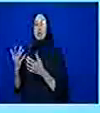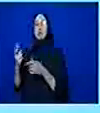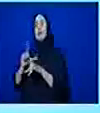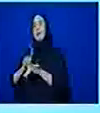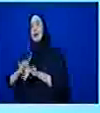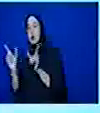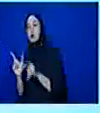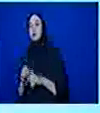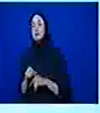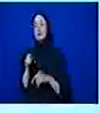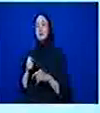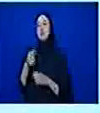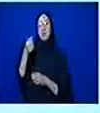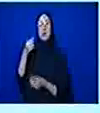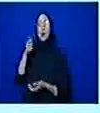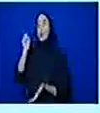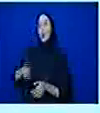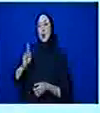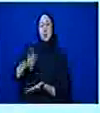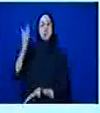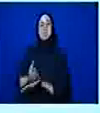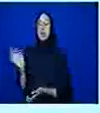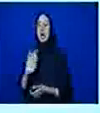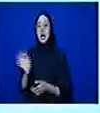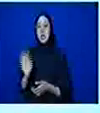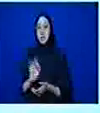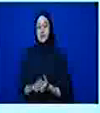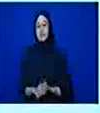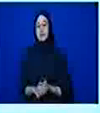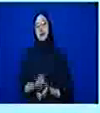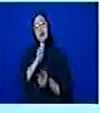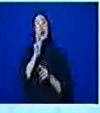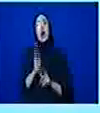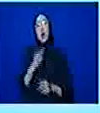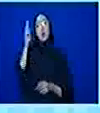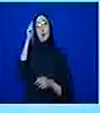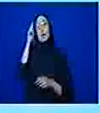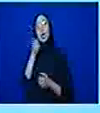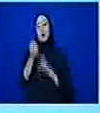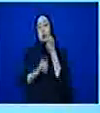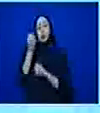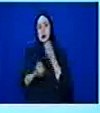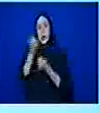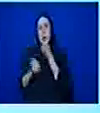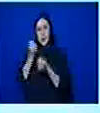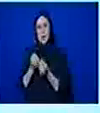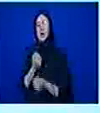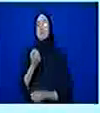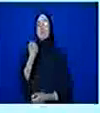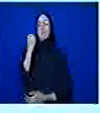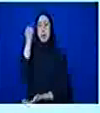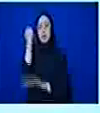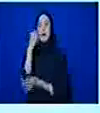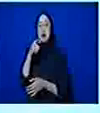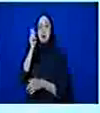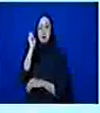tidak akan ditindak. Ya, kita hargai usaha kalau pemerintah sudah mengejar, dan memang itu yang harus kita lakukan. Ini memang